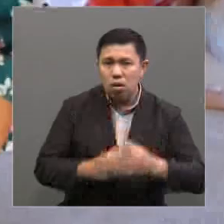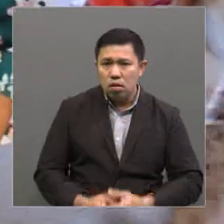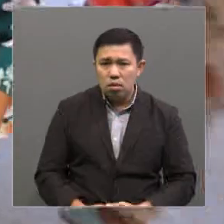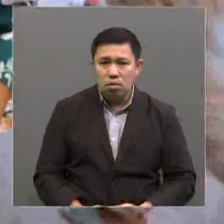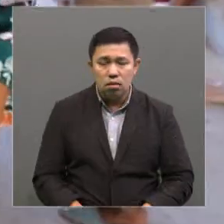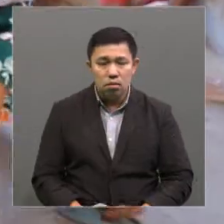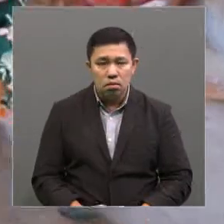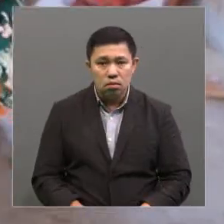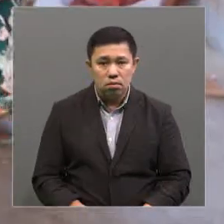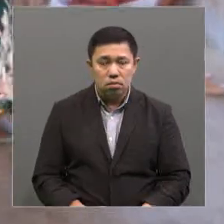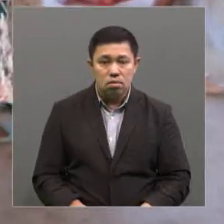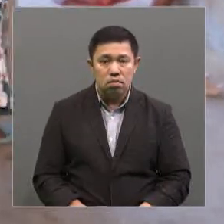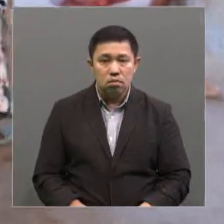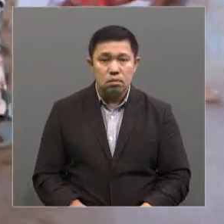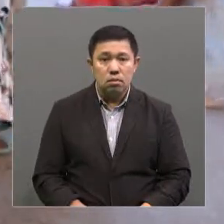ถึง